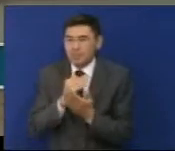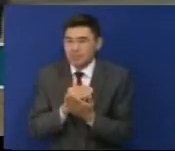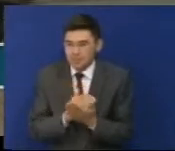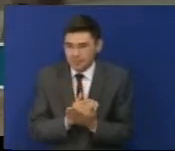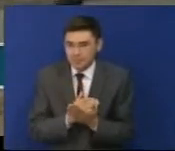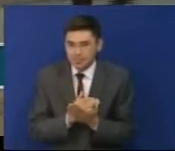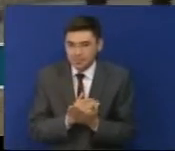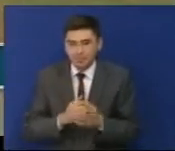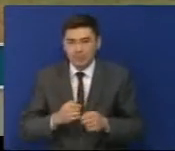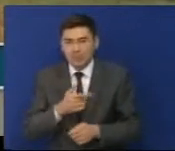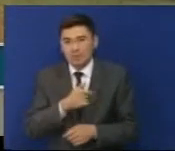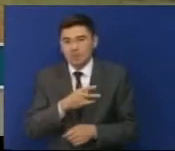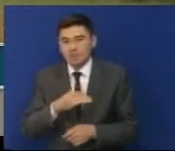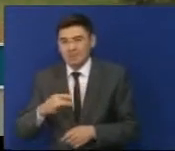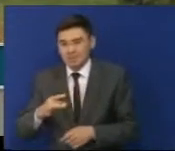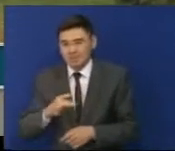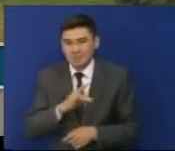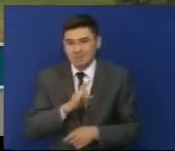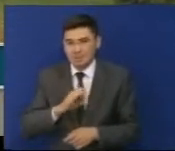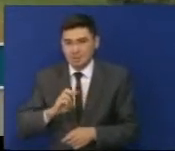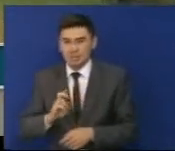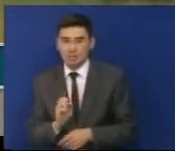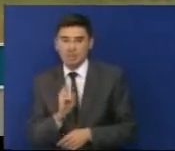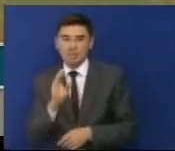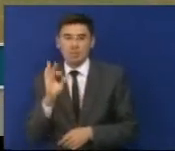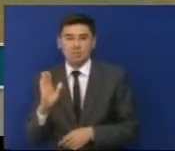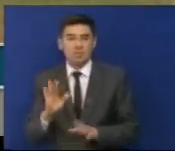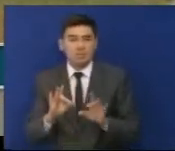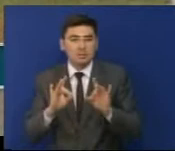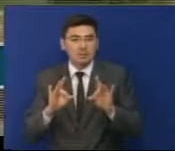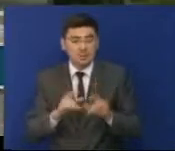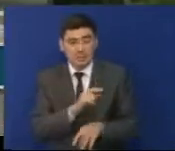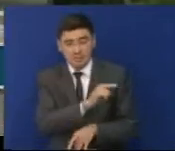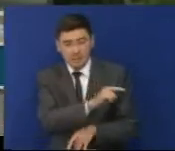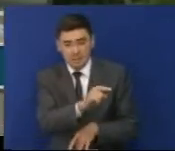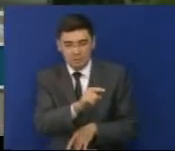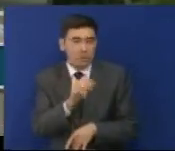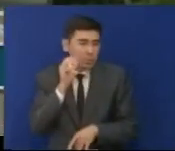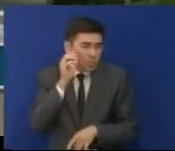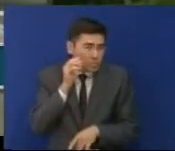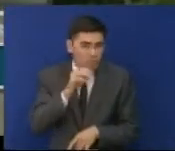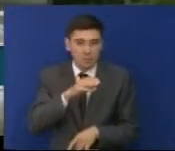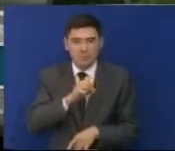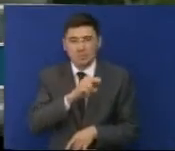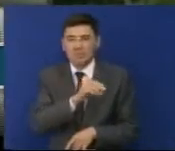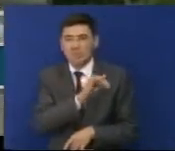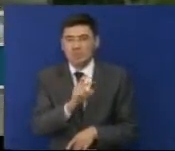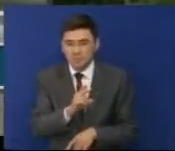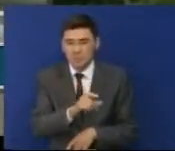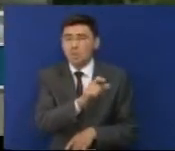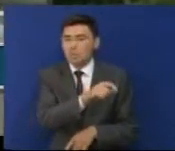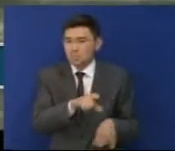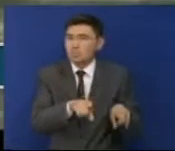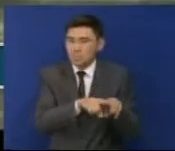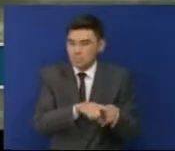төрағасының орынбасары Ғани Рысбековтің айтуынша, аймақта халық тығыз орналасқан, өзбек тәжік ауылдарының тұрғындары да